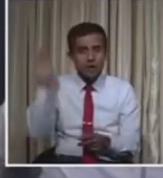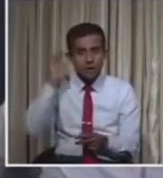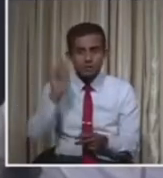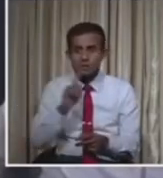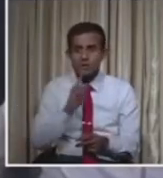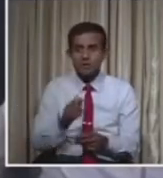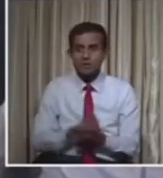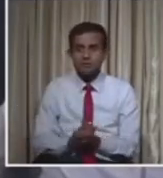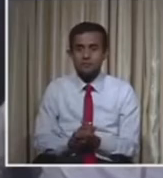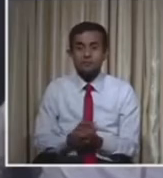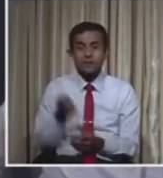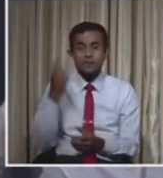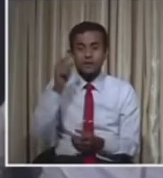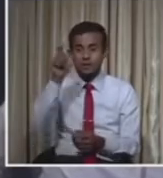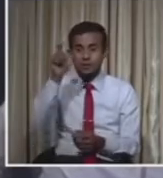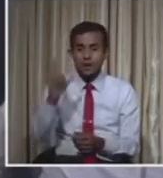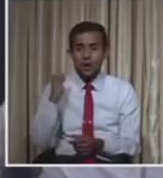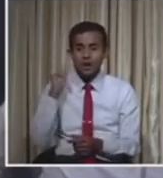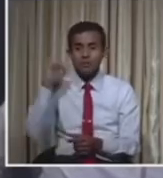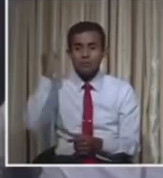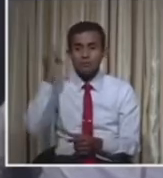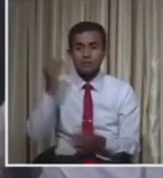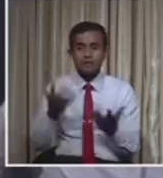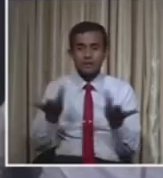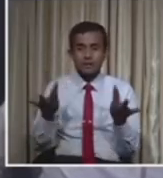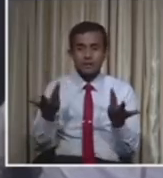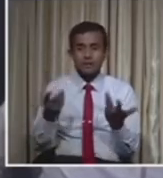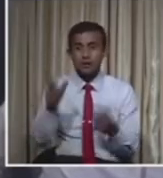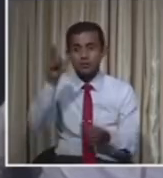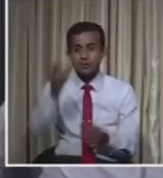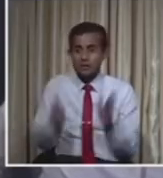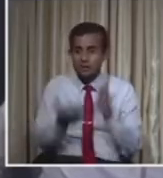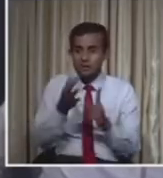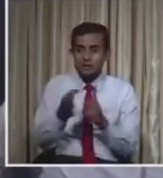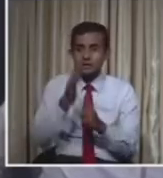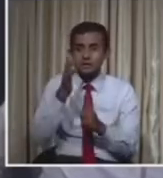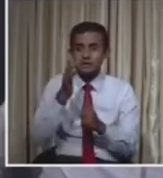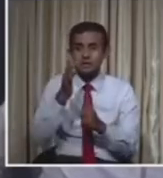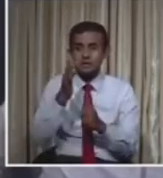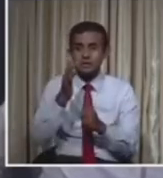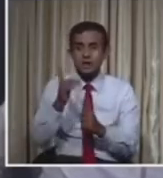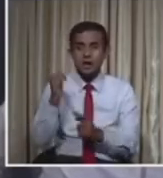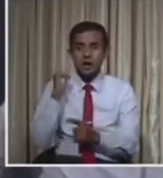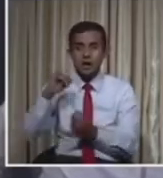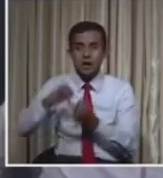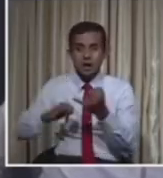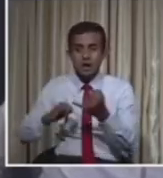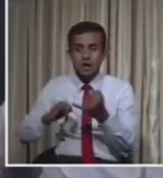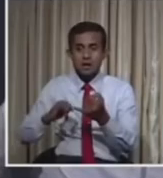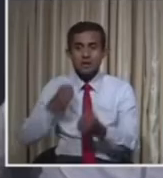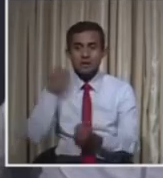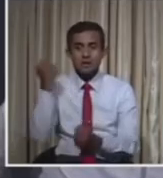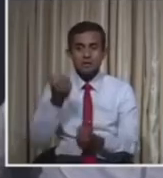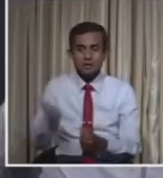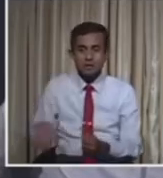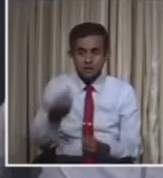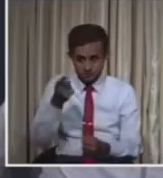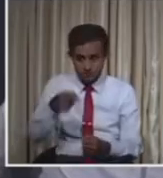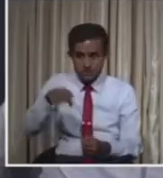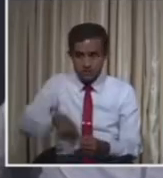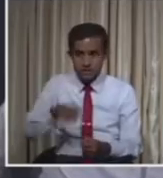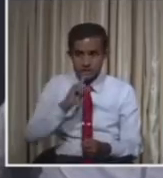කරනවා එදා ඔබතුමා හමුදාපතිවරයා නෙවෙයි ඔබතුමා ගියා ජනාධිපති සහ ආරක්ෂක ලේකම්වරුන්ගේ රැස්වීමකට ඔබතුමා දැන්